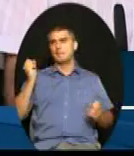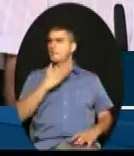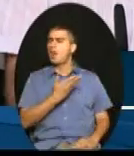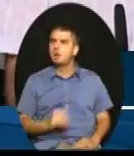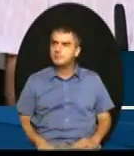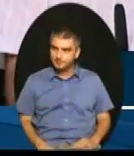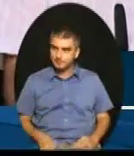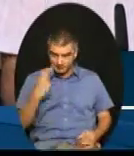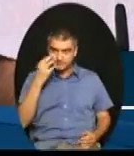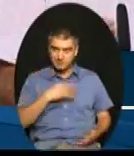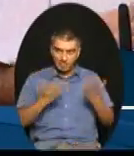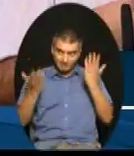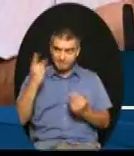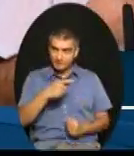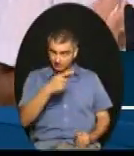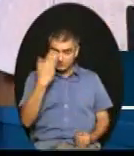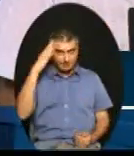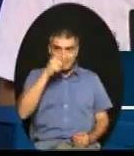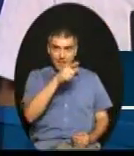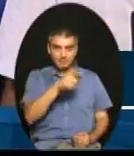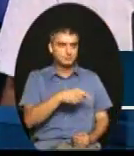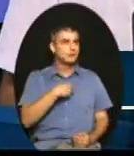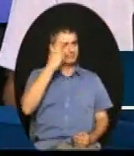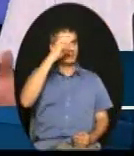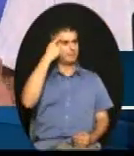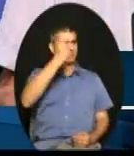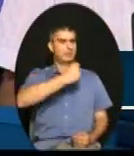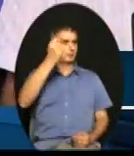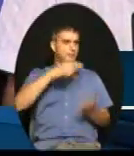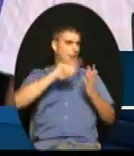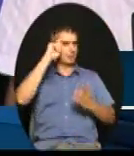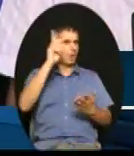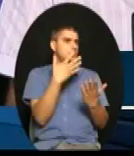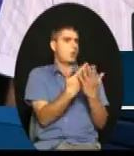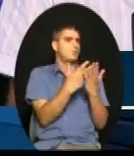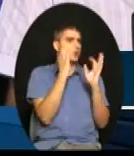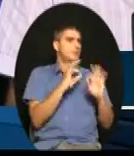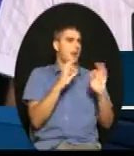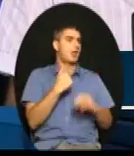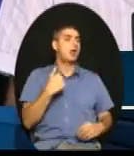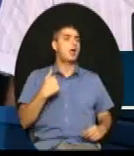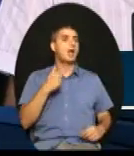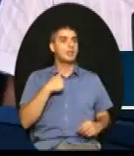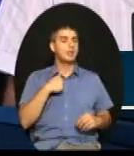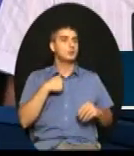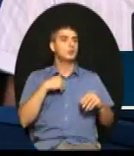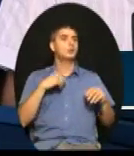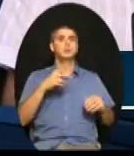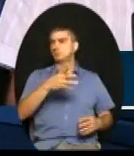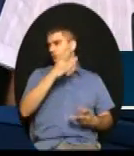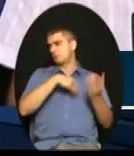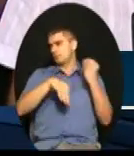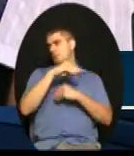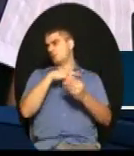להם. וזה מה שקורה. ומזה אתם מתעלמים. אני מבין למה עמדתך אם אני אתקטע לא יודעת העובדות בכלל. אנחנו קבענו ברצועת עזה. הנה